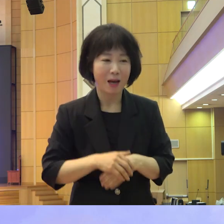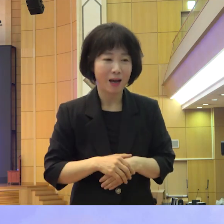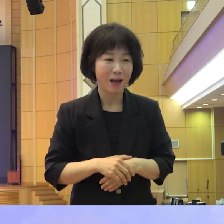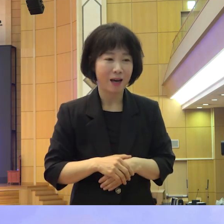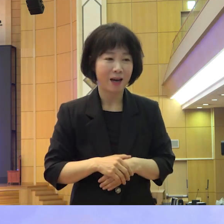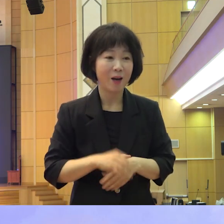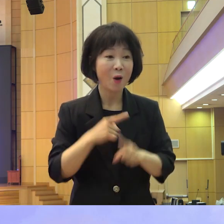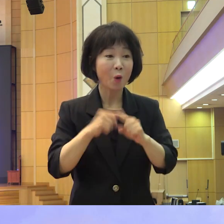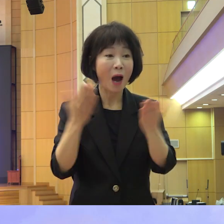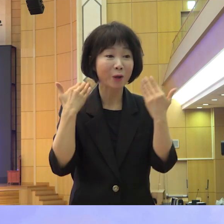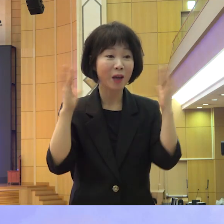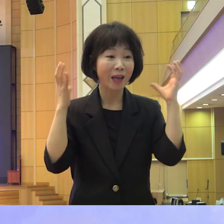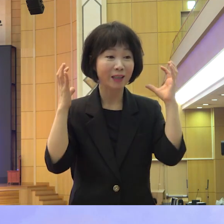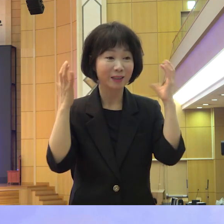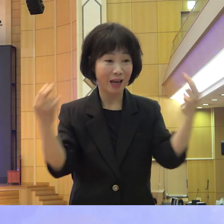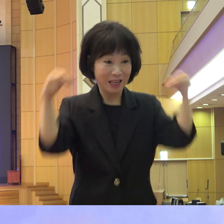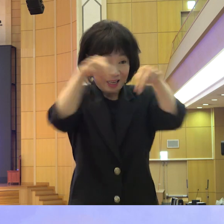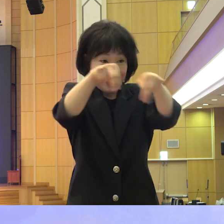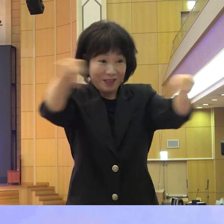어린이들 다 일어나세요.